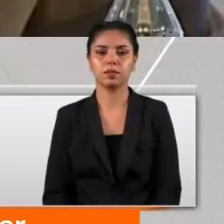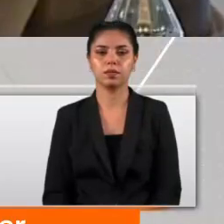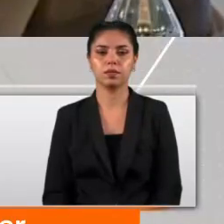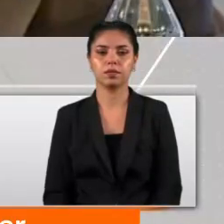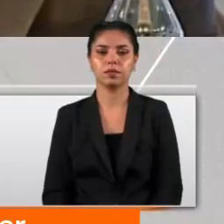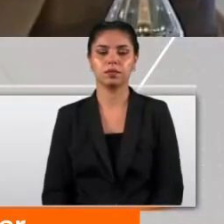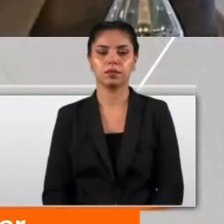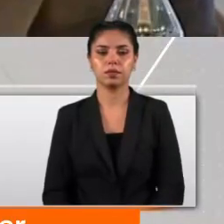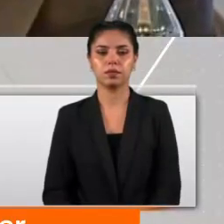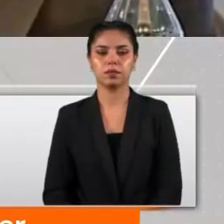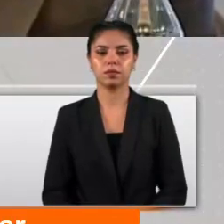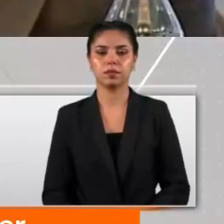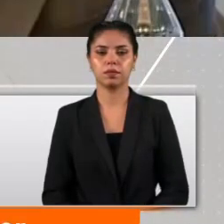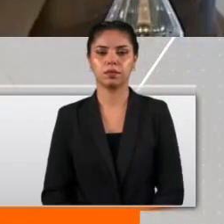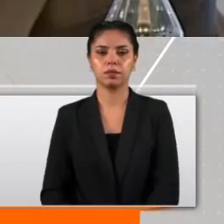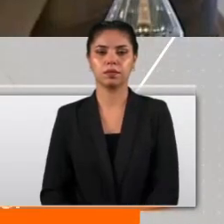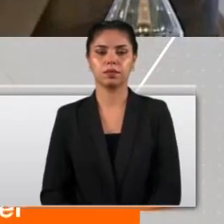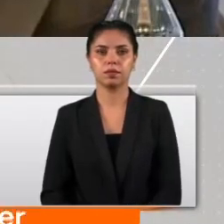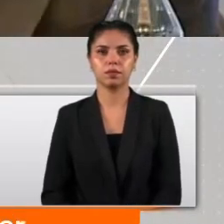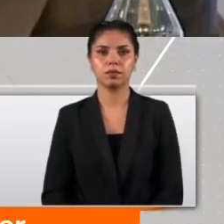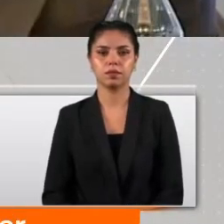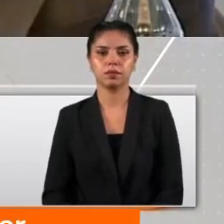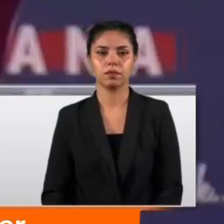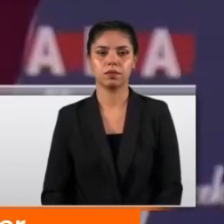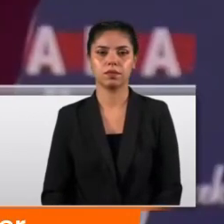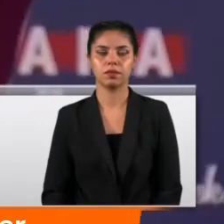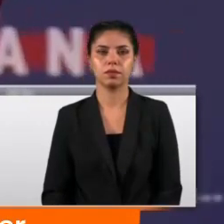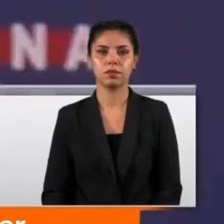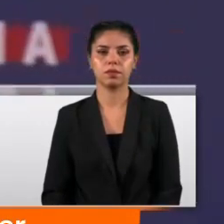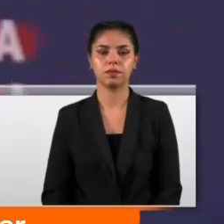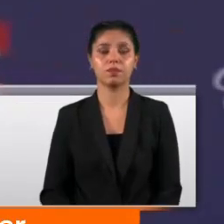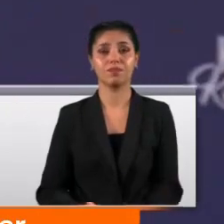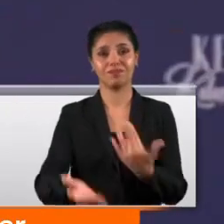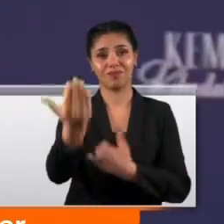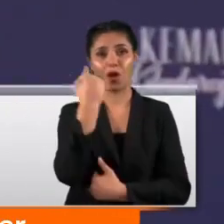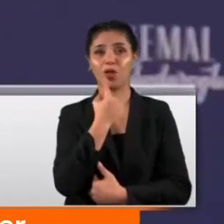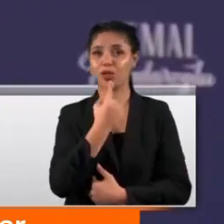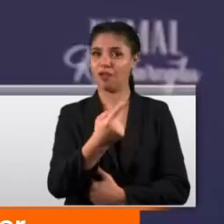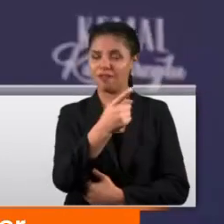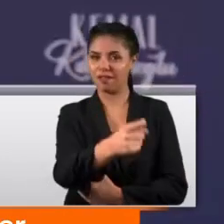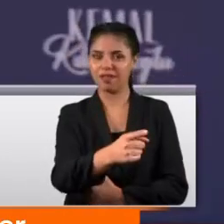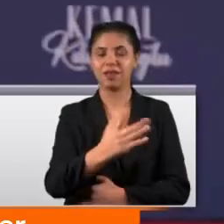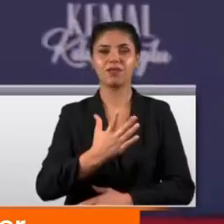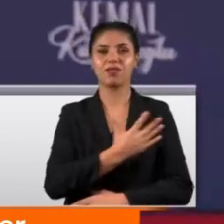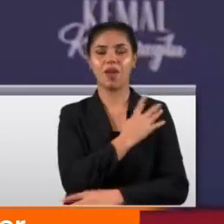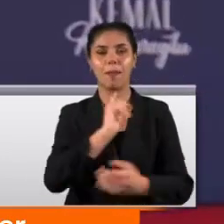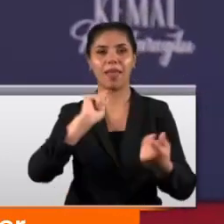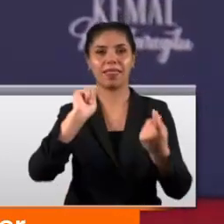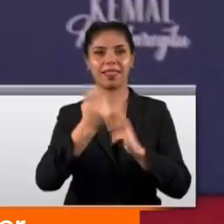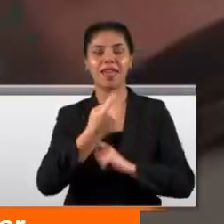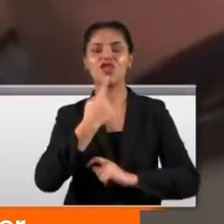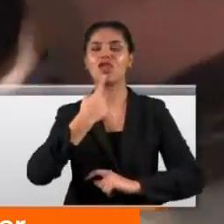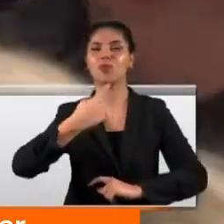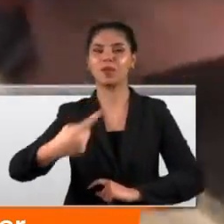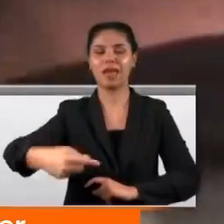ne zaman Depar atacağını bilen iyi bir 100 metre koşucusu yum sinyalini önceden vermişti CHP'de değişim rüzgarını